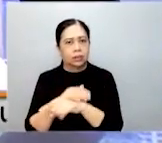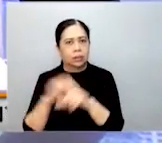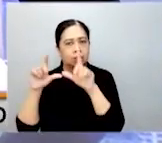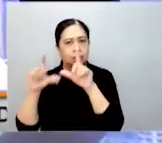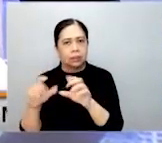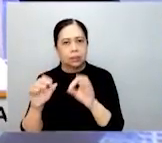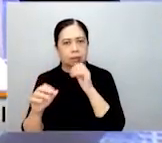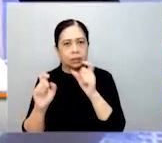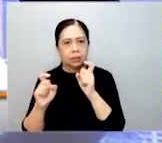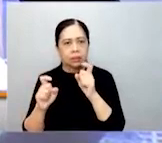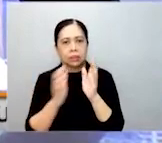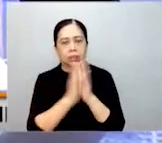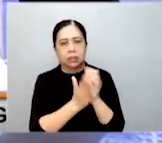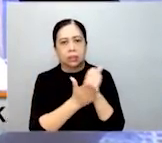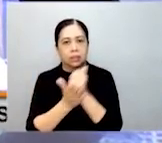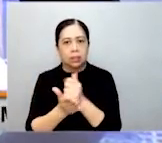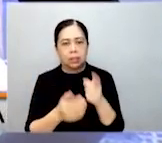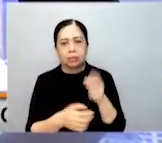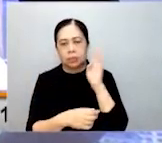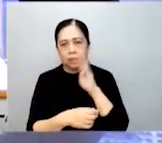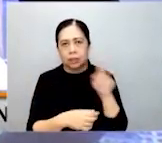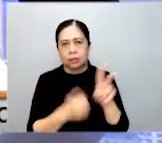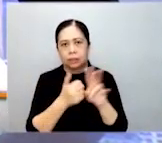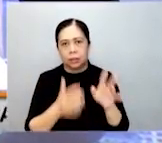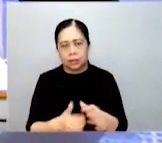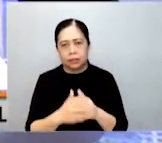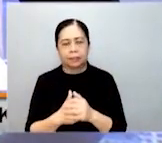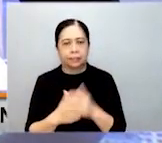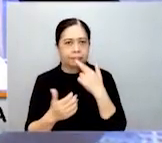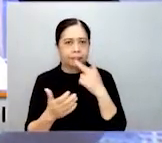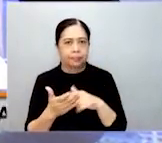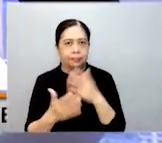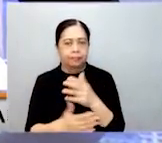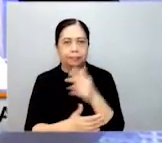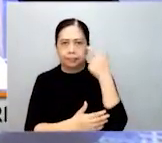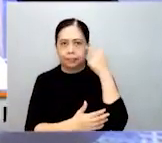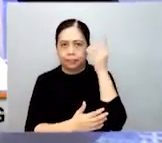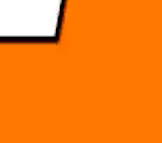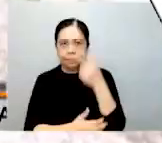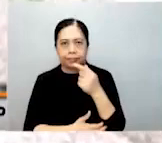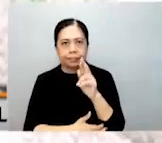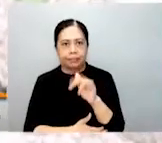kung hindi agad nakahingi ng tulong ang kapatid ng biktima. Nasa frontline ng balitang yan, si Gary De Leon.